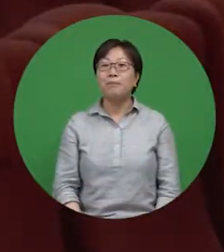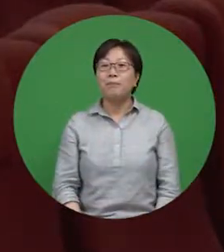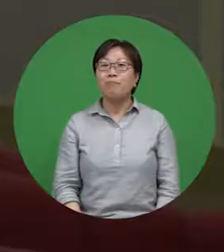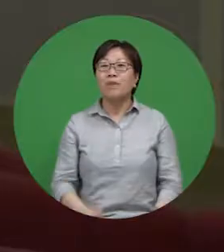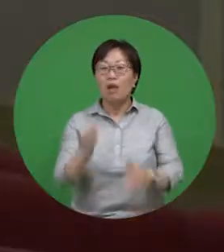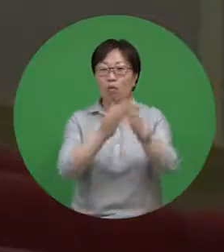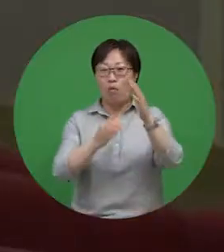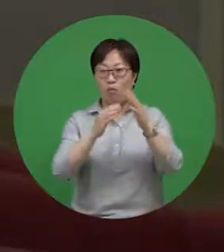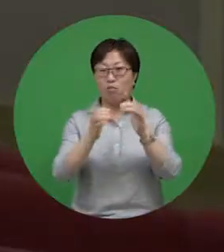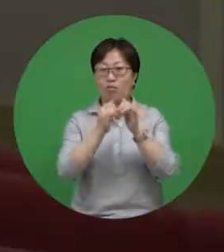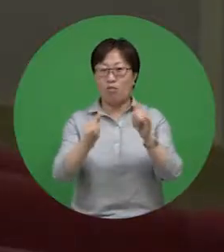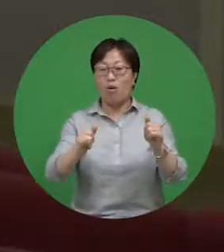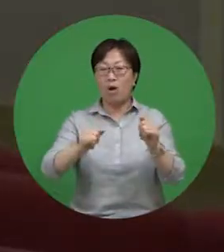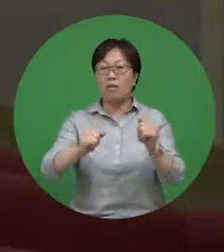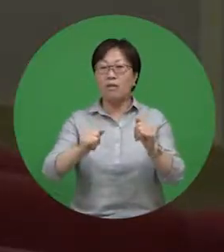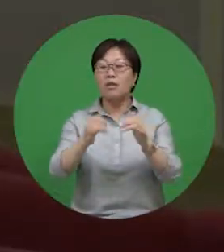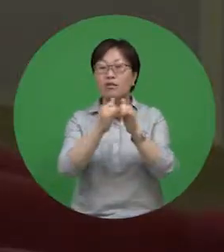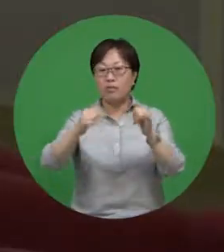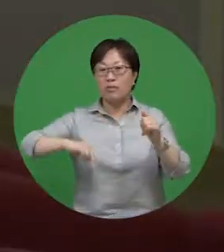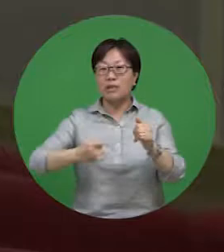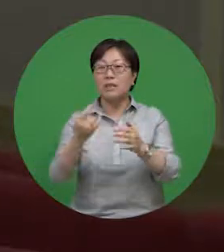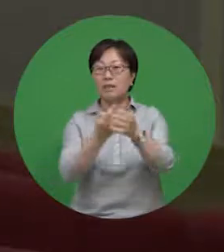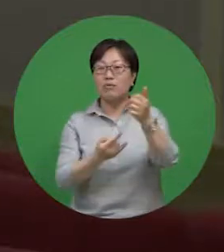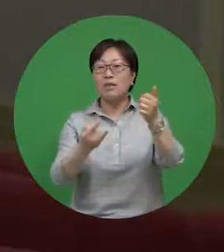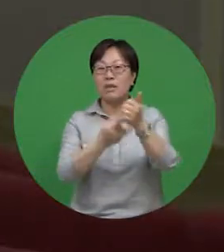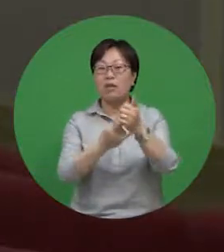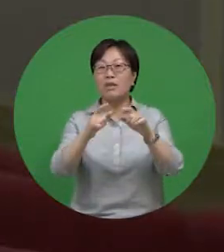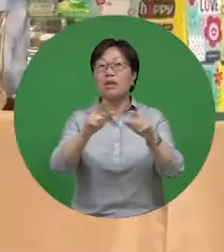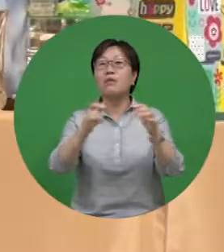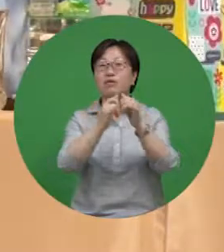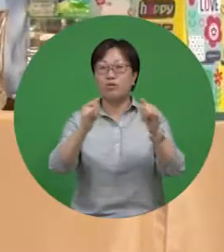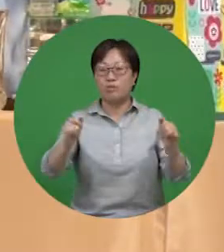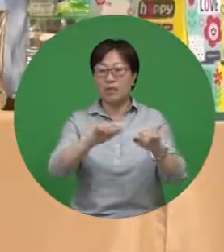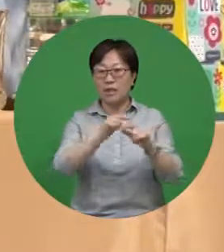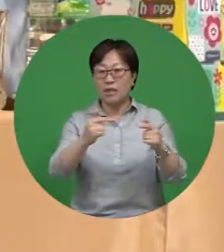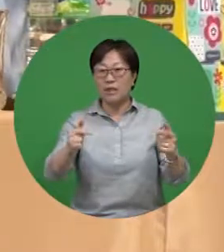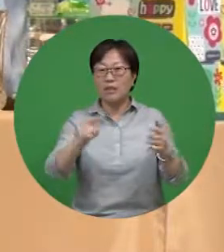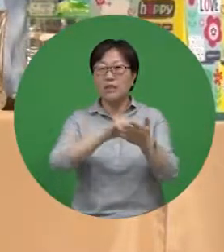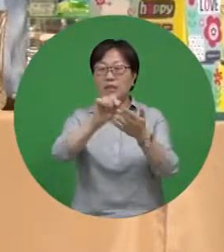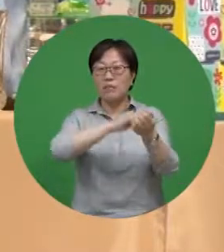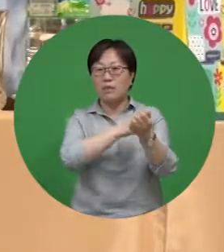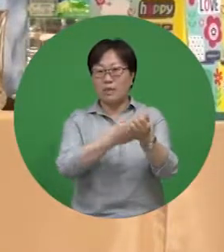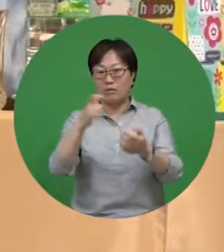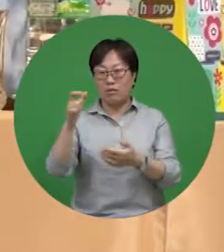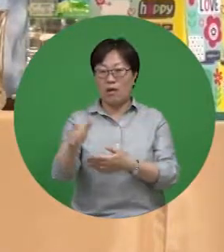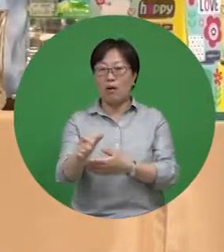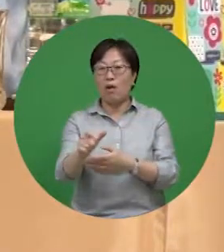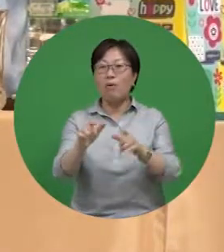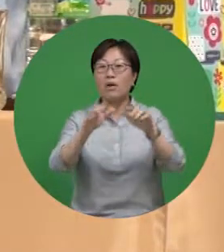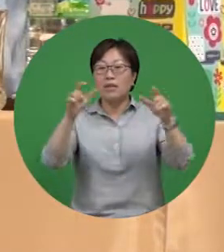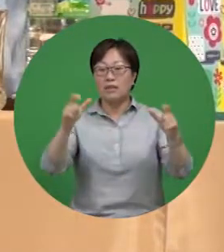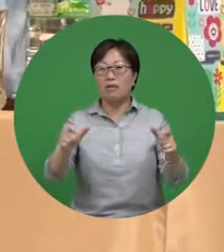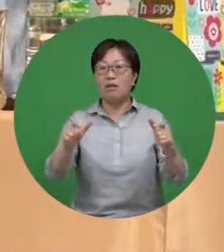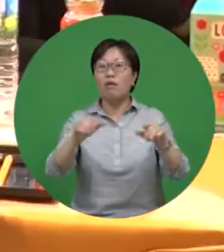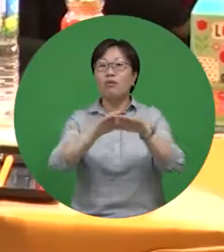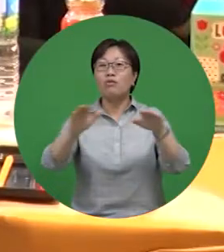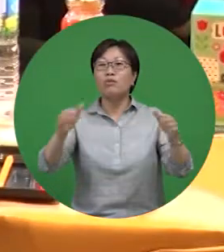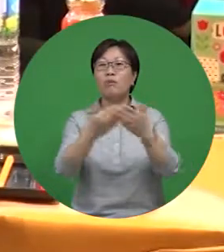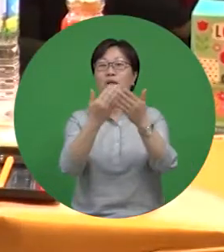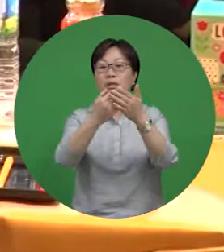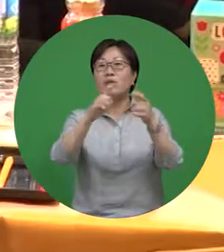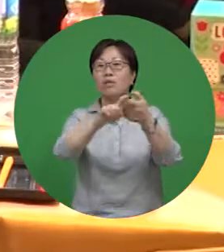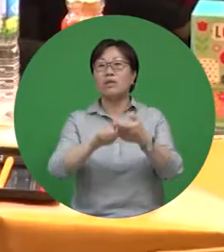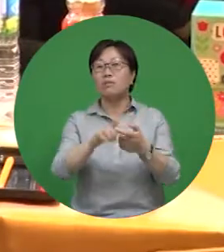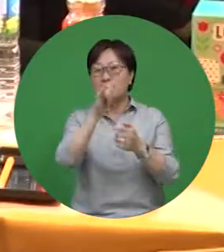것인데요. 공무원과 주민자치위원, 통장, 일반 주민 등 지방자치권 강화와 지역 균형